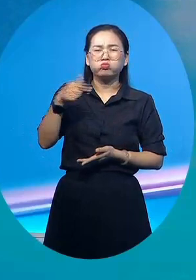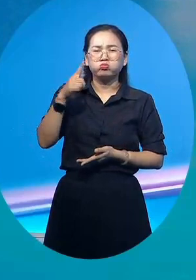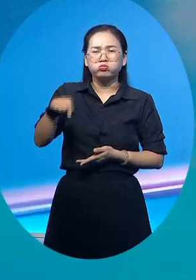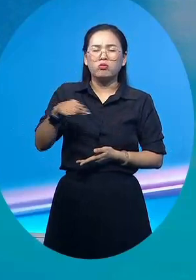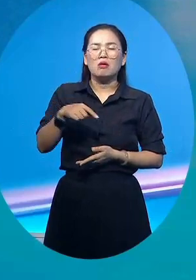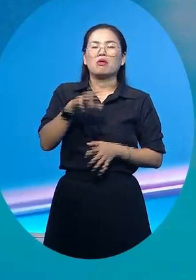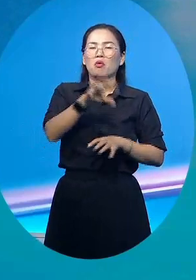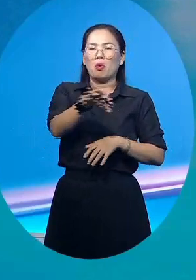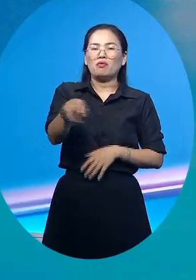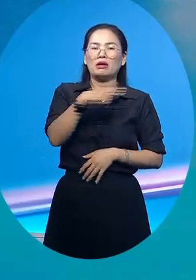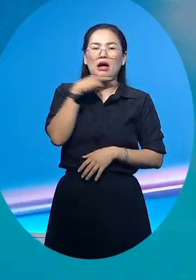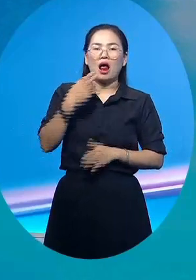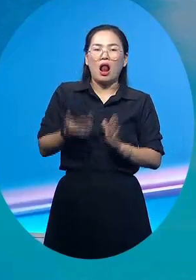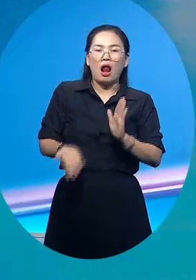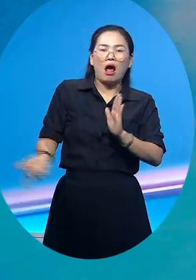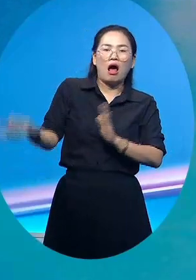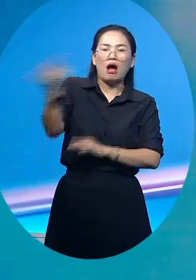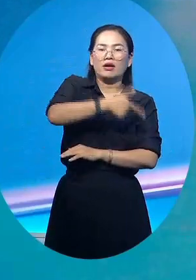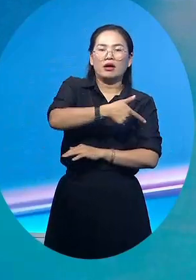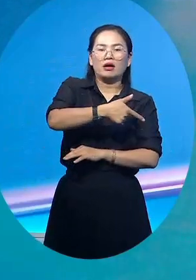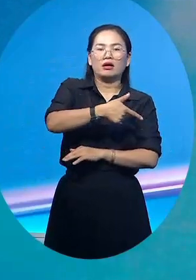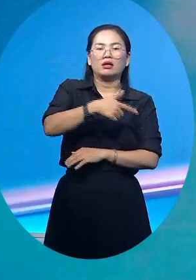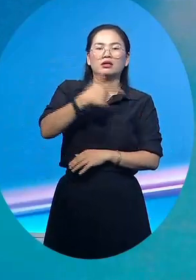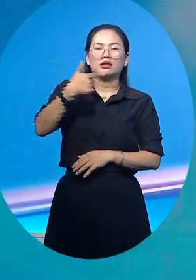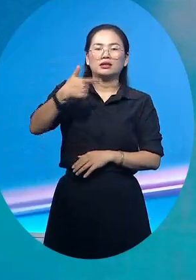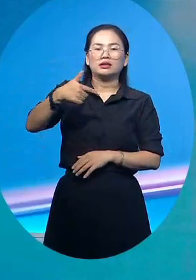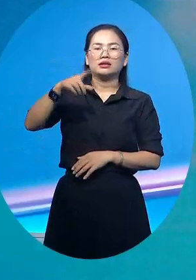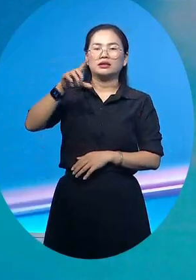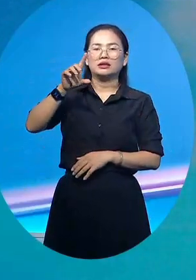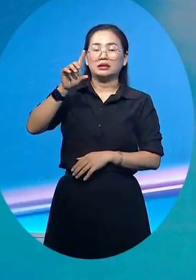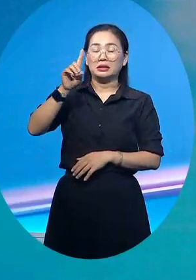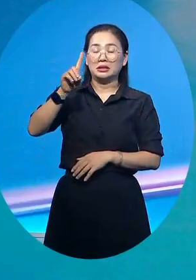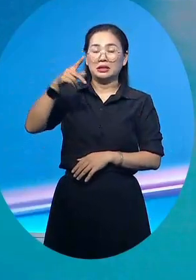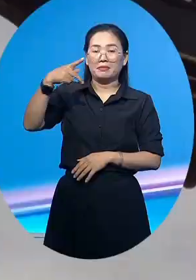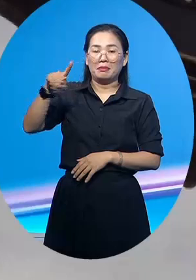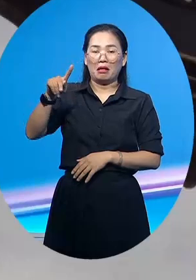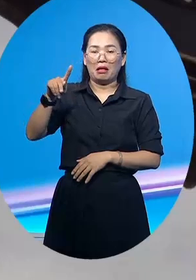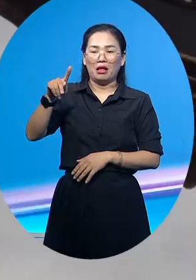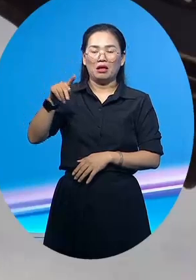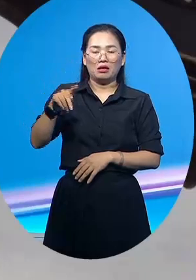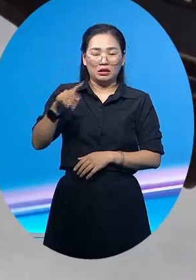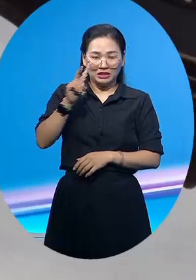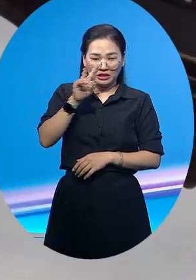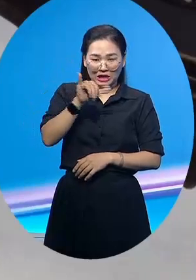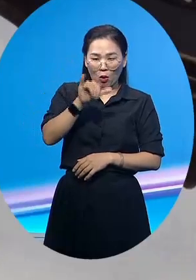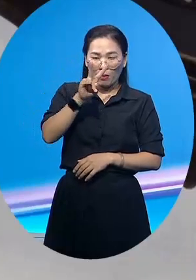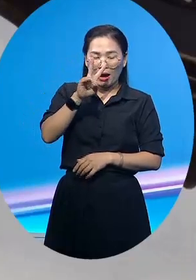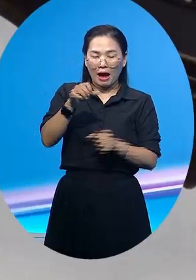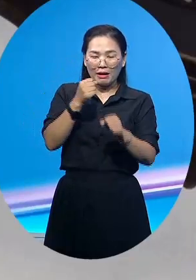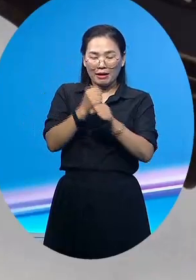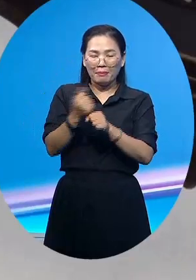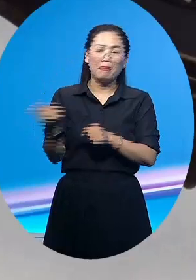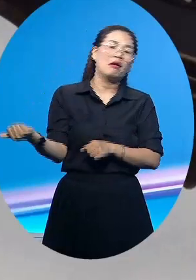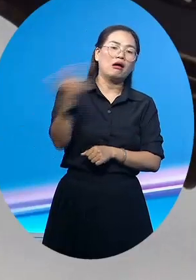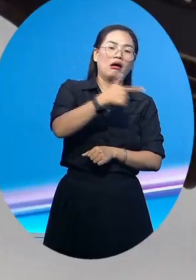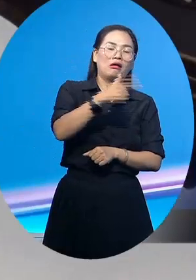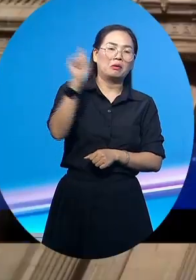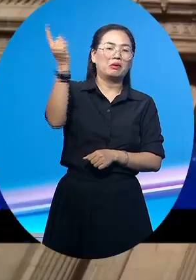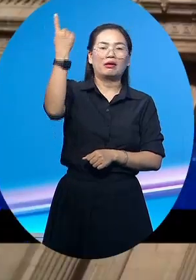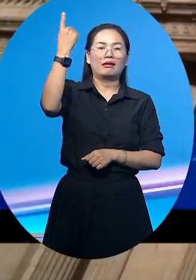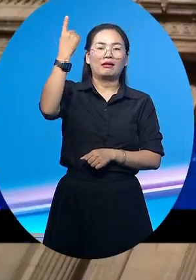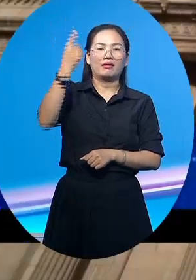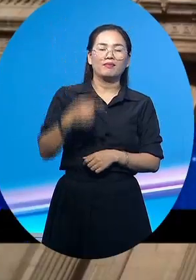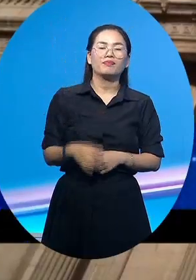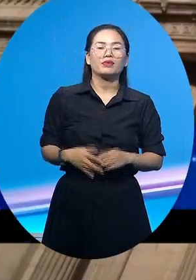5 đã lần đầu tiên lớn hơn tổng sản phẩm quốc nội GDP sau 62 năm với lần tăng này